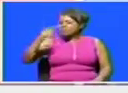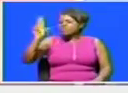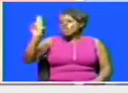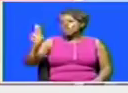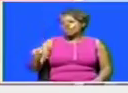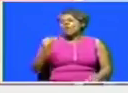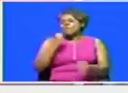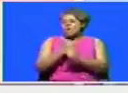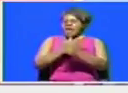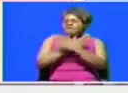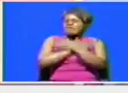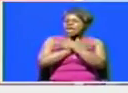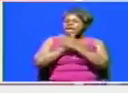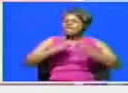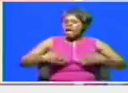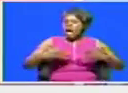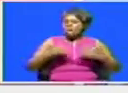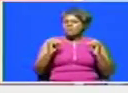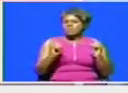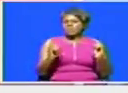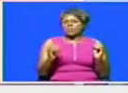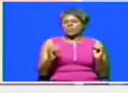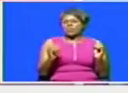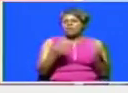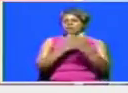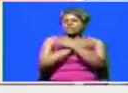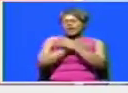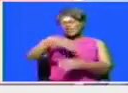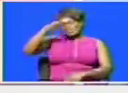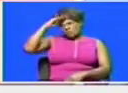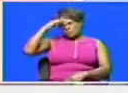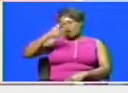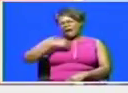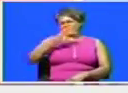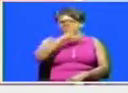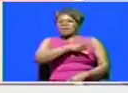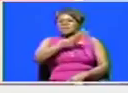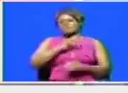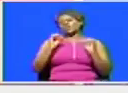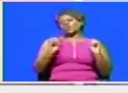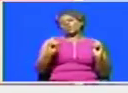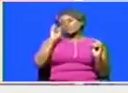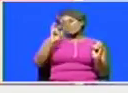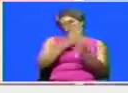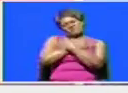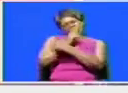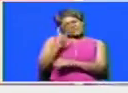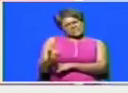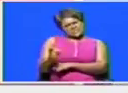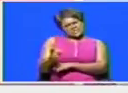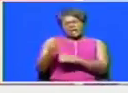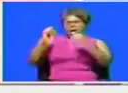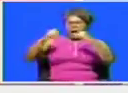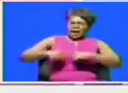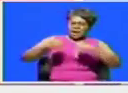rafiki mnaonana kwa bar. Urafiki wa bar, mimi wanasema urafiki wa pombe saa zingine hakuna mali unaelekea. Angalia huo urafiki, mnaenda kufanya deals,